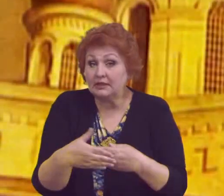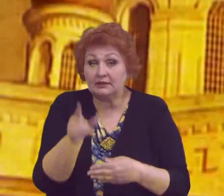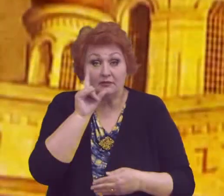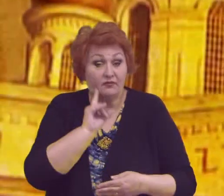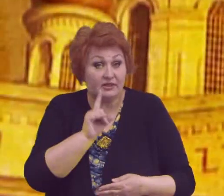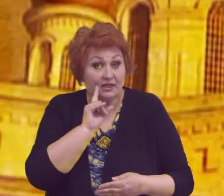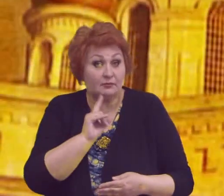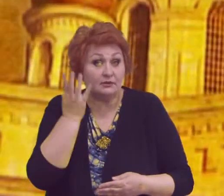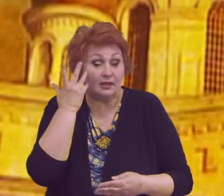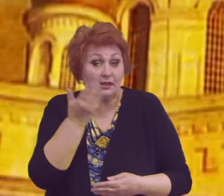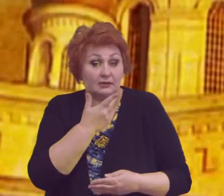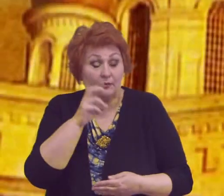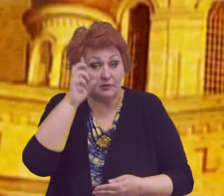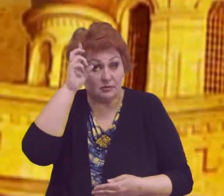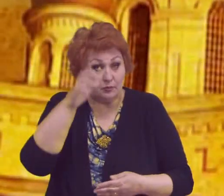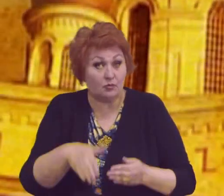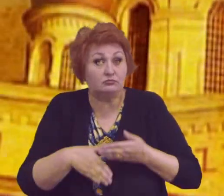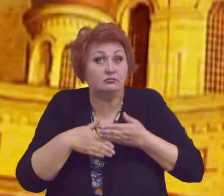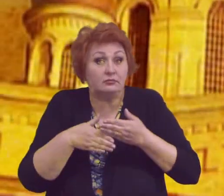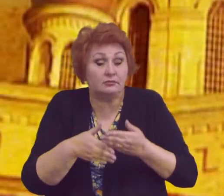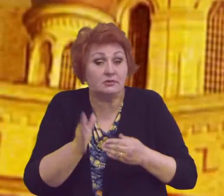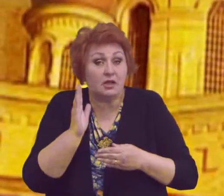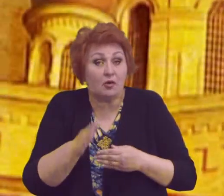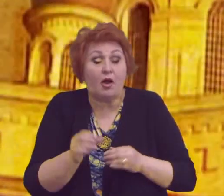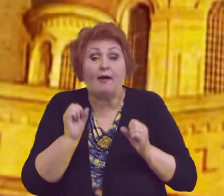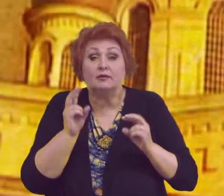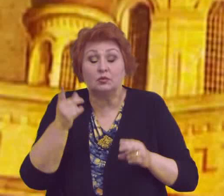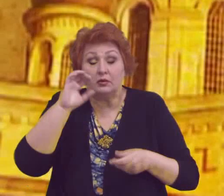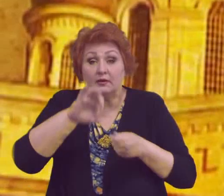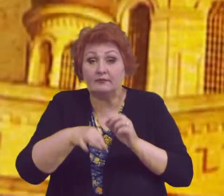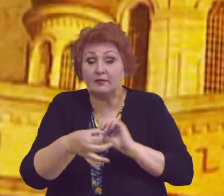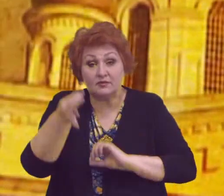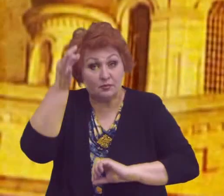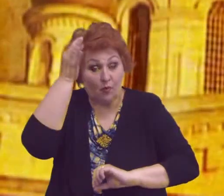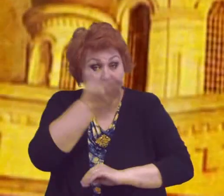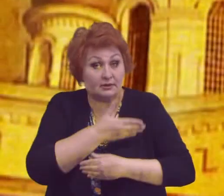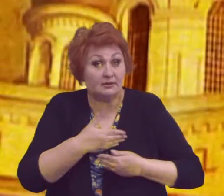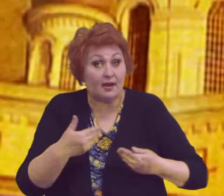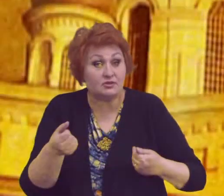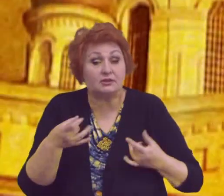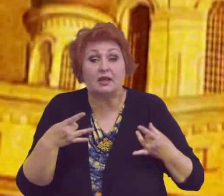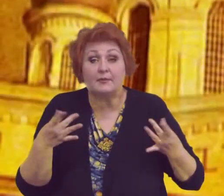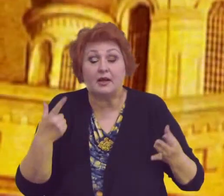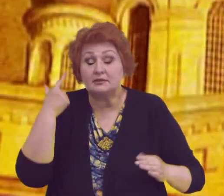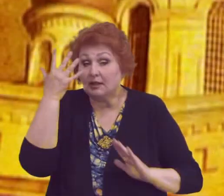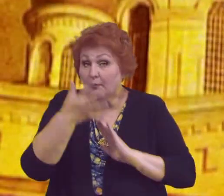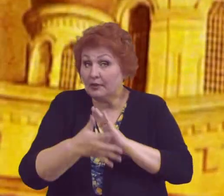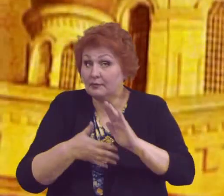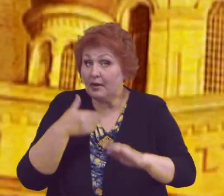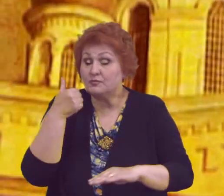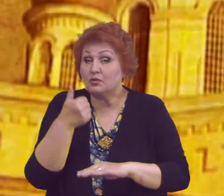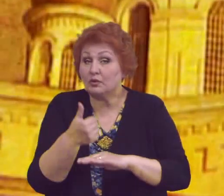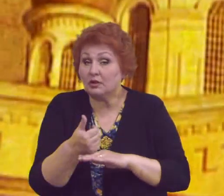временные трудности, которые мы с Божьей помощью переживем. Но как же тогда помянуть наших усопших на Радоницу? Мы понимаем, что